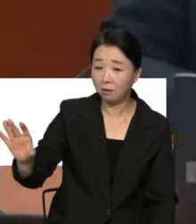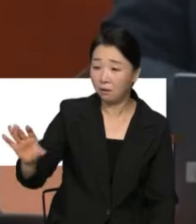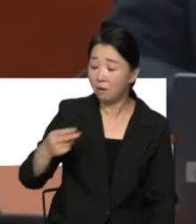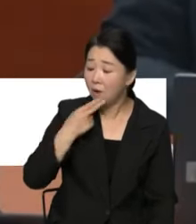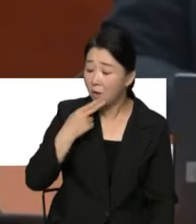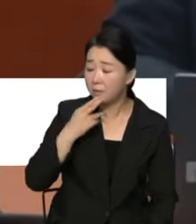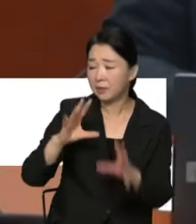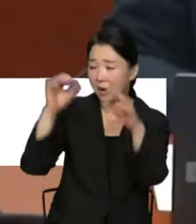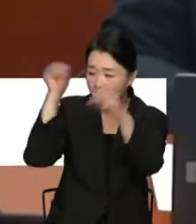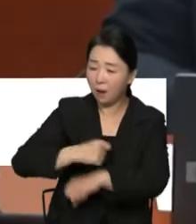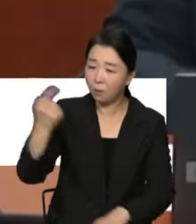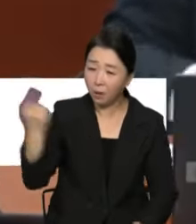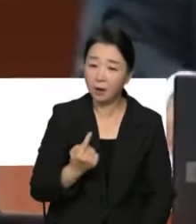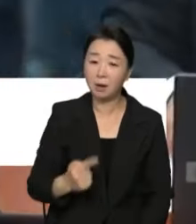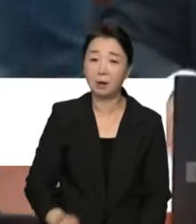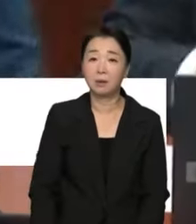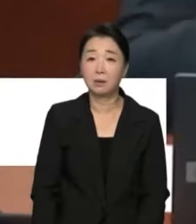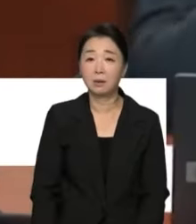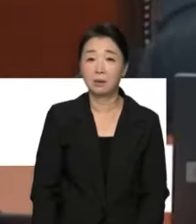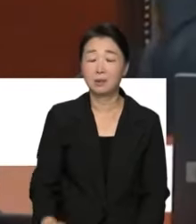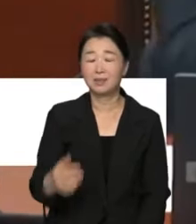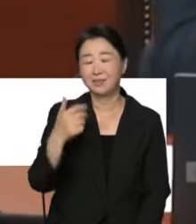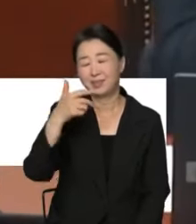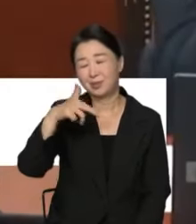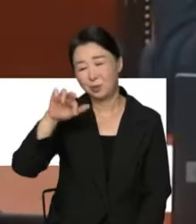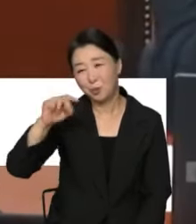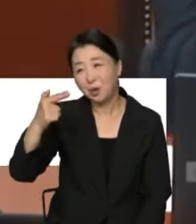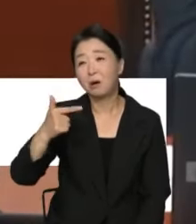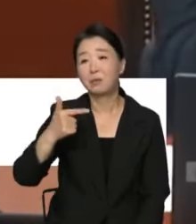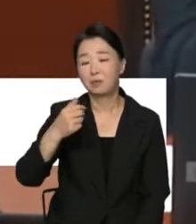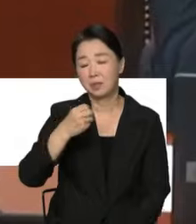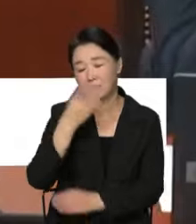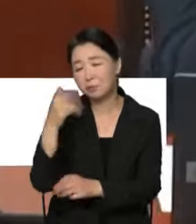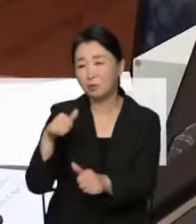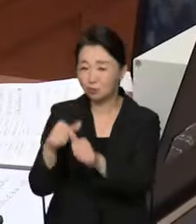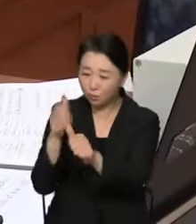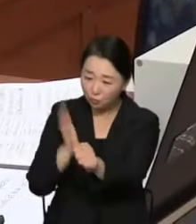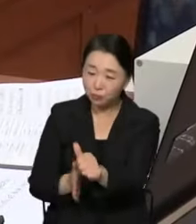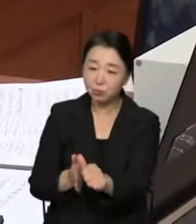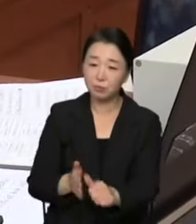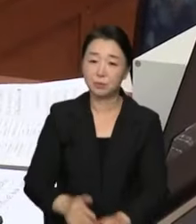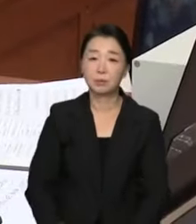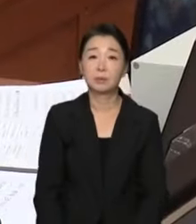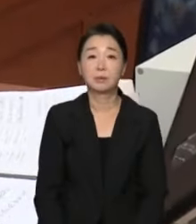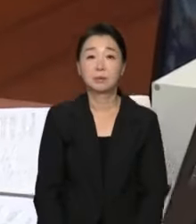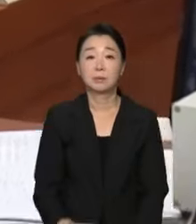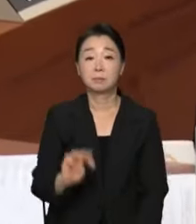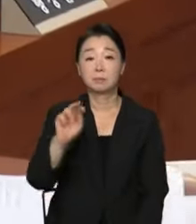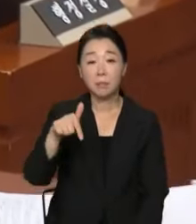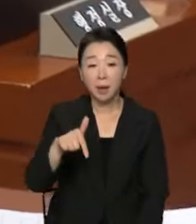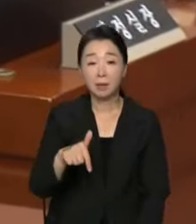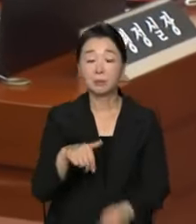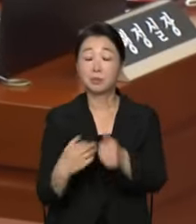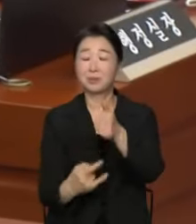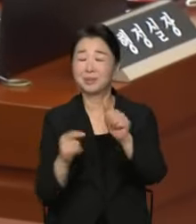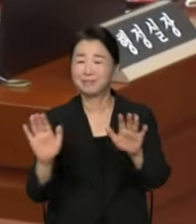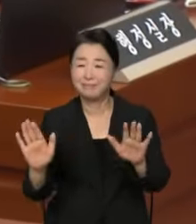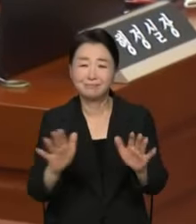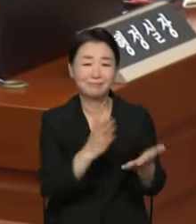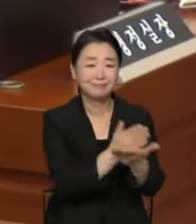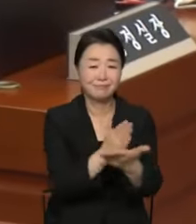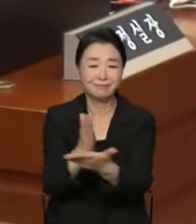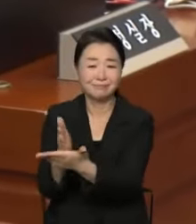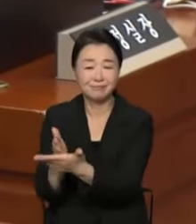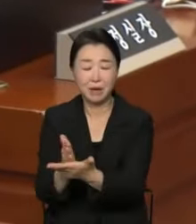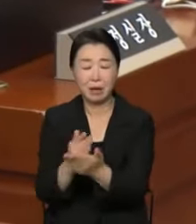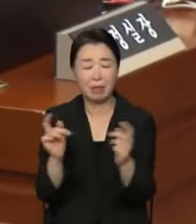나라가 망한다고 조선일보가 충언을 하고 있지 않습니까? 박찬대 운영위원장이 중재에 나섰지만